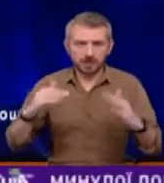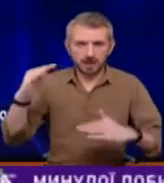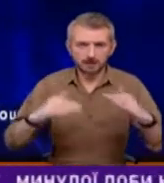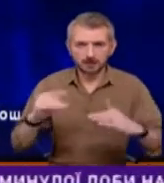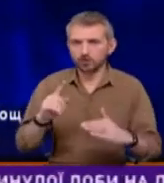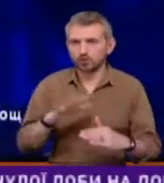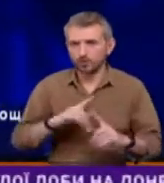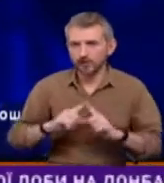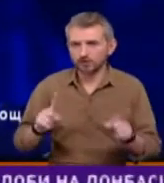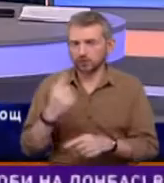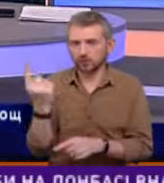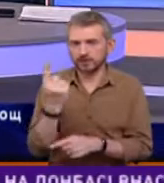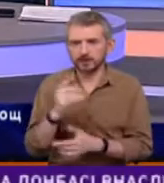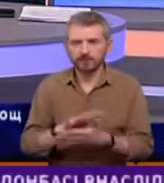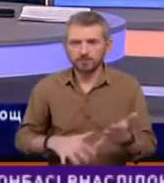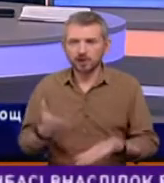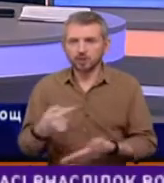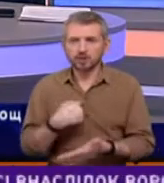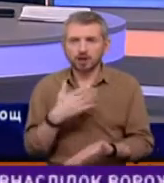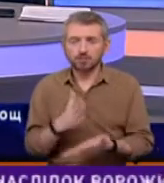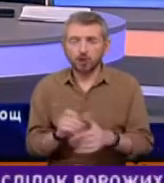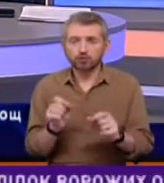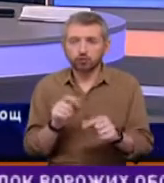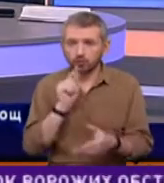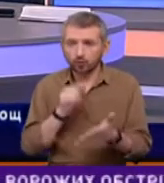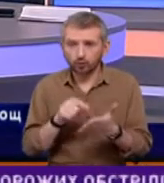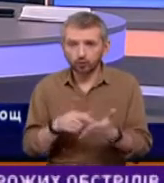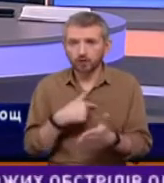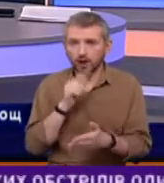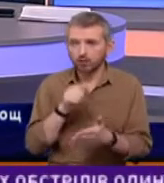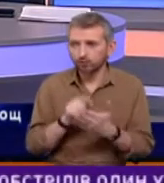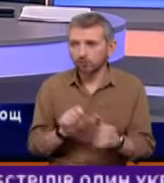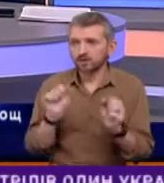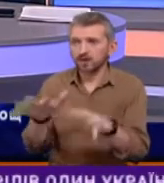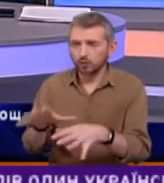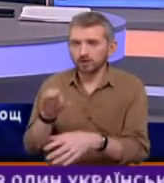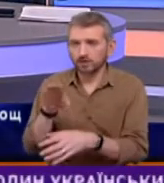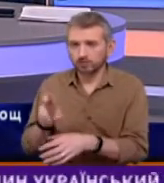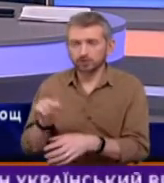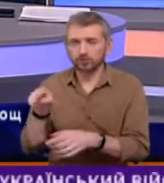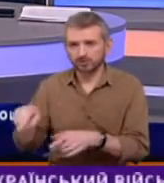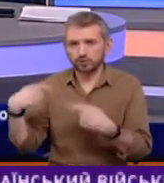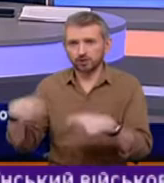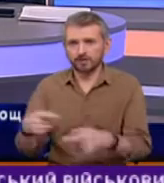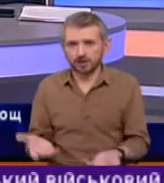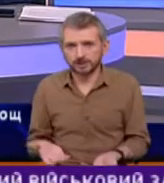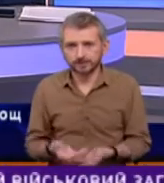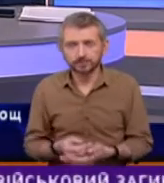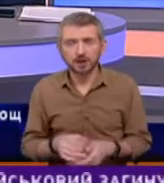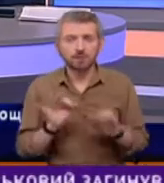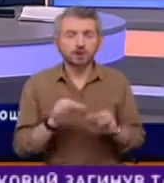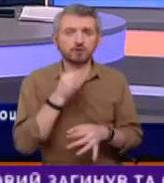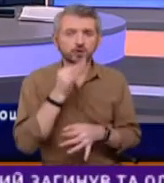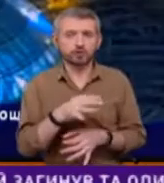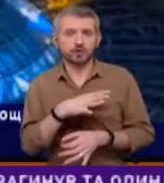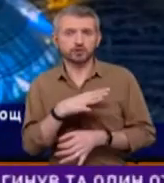дійсно ексклюзивним. Вибачте мене, якщо я маю золоту курку, я цю курку віддаю СТБ для того, щоб я її просто продаю. Ну, Олександр, от правильно зауважив,